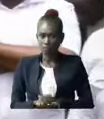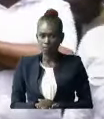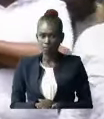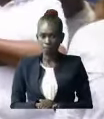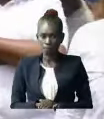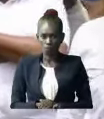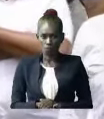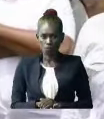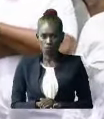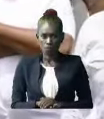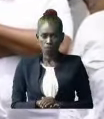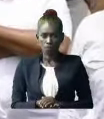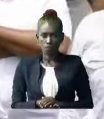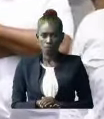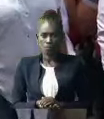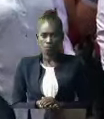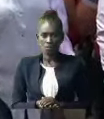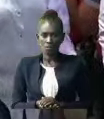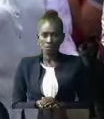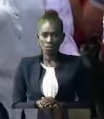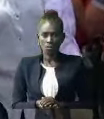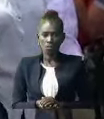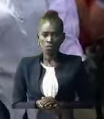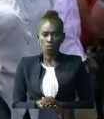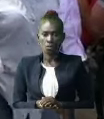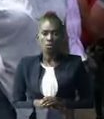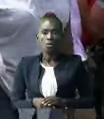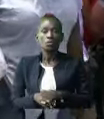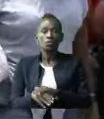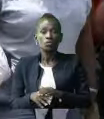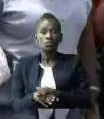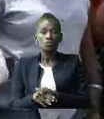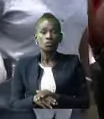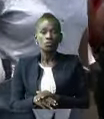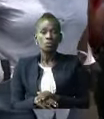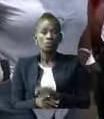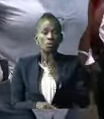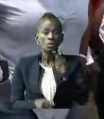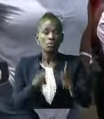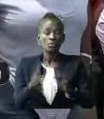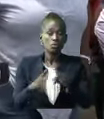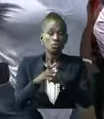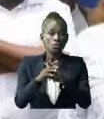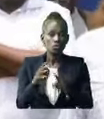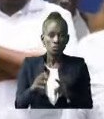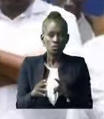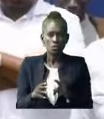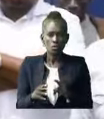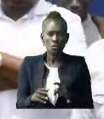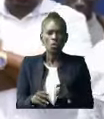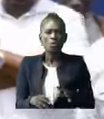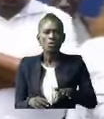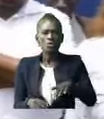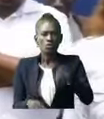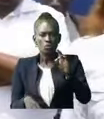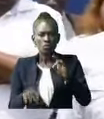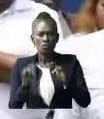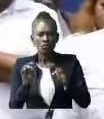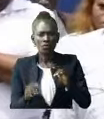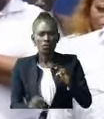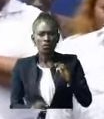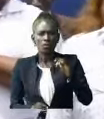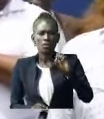sur les rescapés qu'on aurait trouvés à Sao Tomé. Nous avons vérifié auprès des autorités